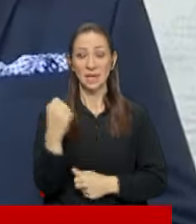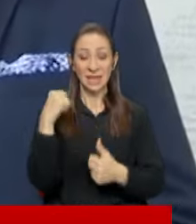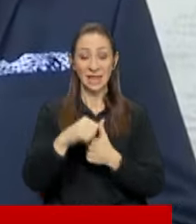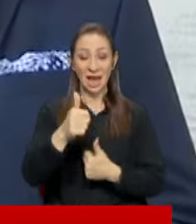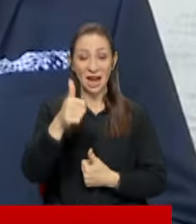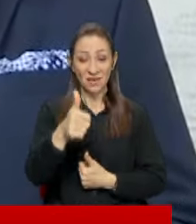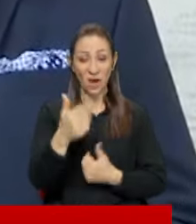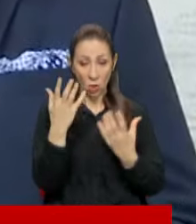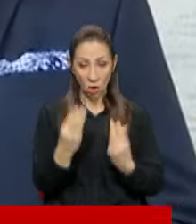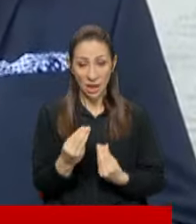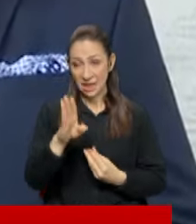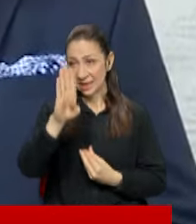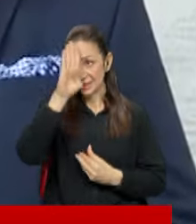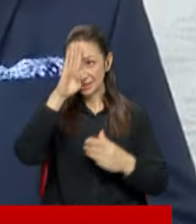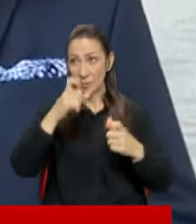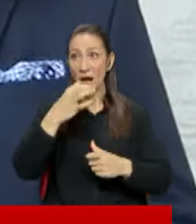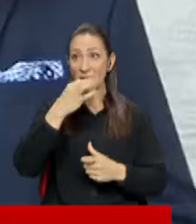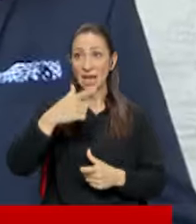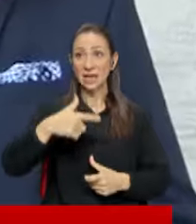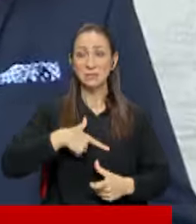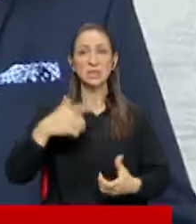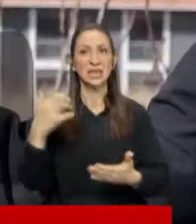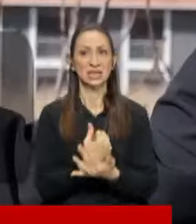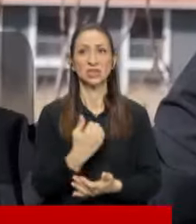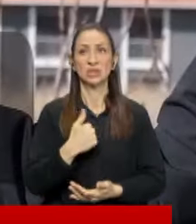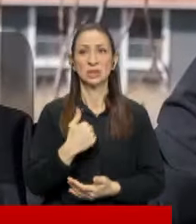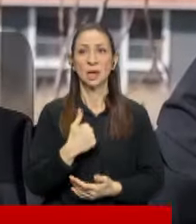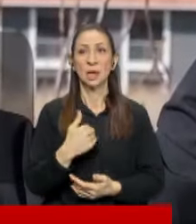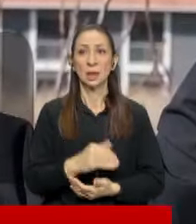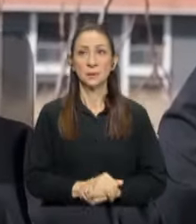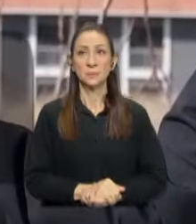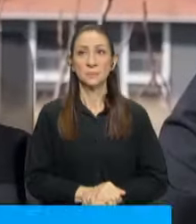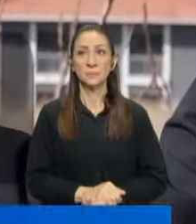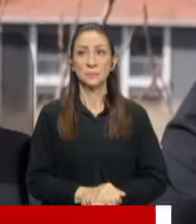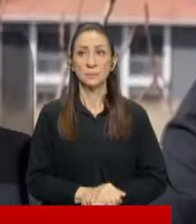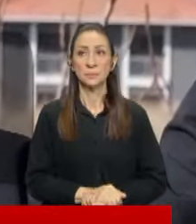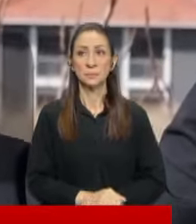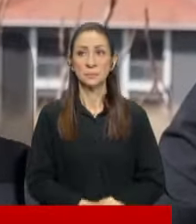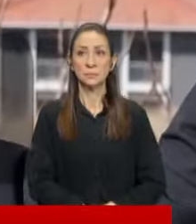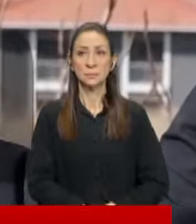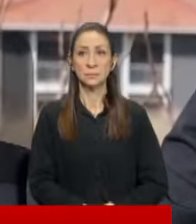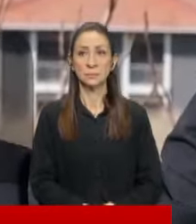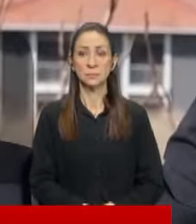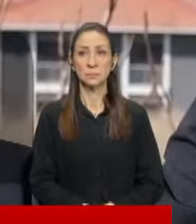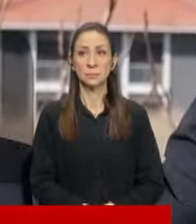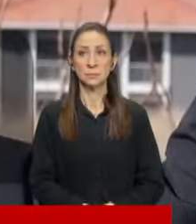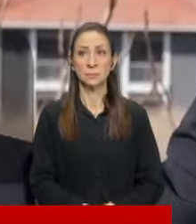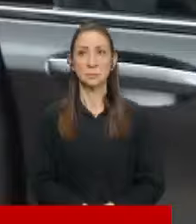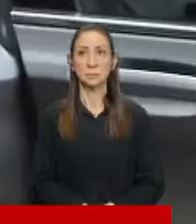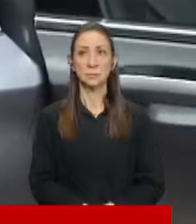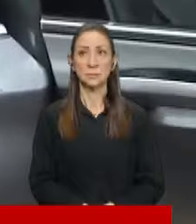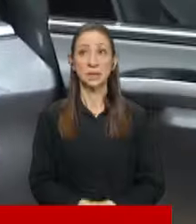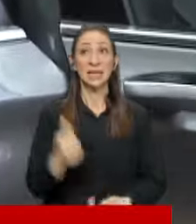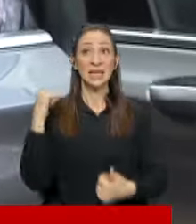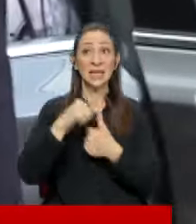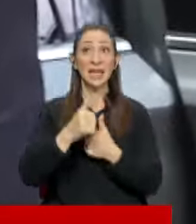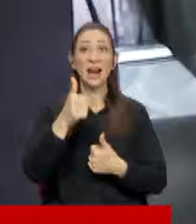Refah Partisi olarak İstanbul, Ankara, İzmir'i kazanacağız. Ankara'daki afişlerimizin neredeyse tamamını söküp indirip çöpe attılar. Yeniden Refah